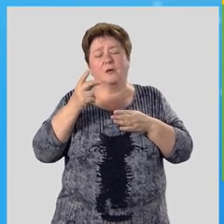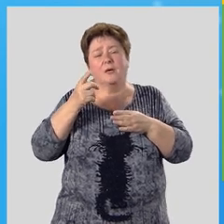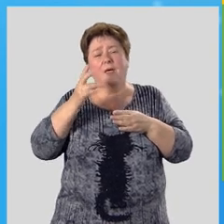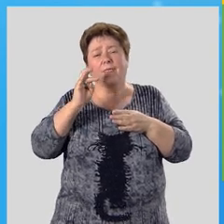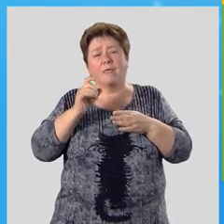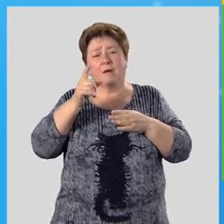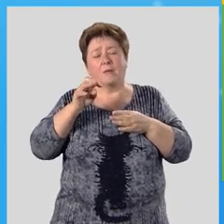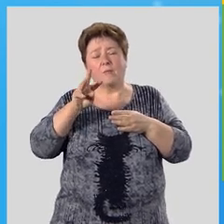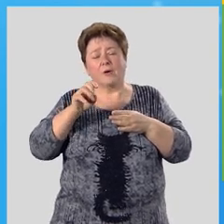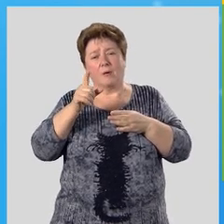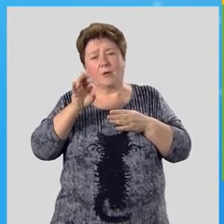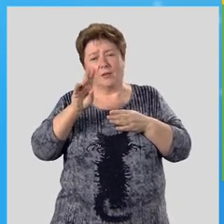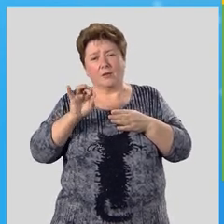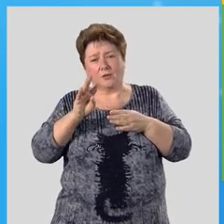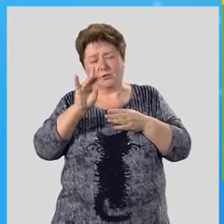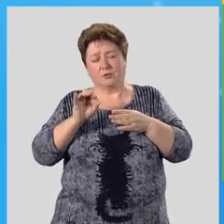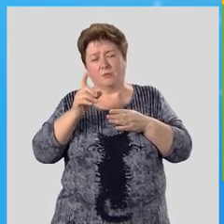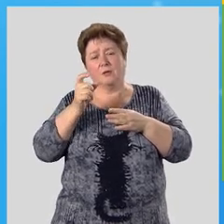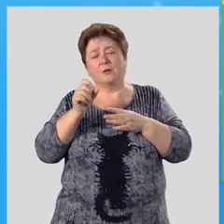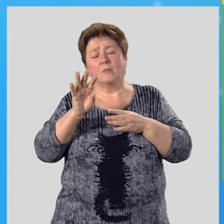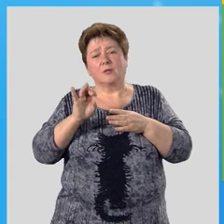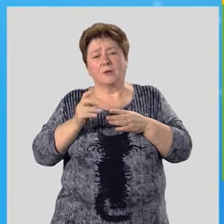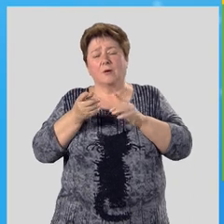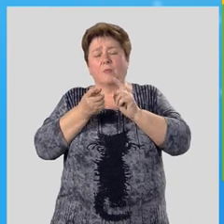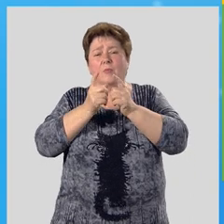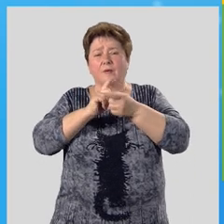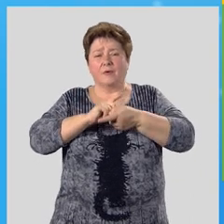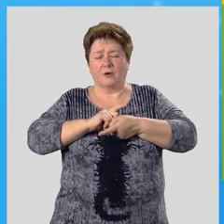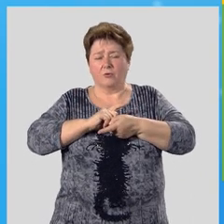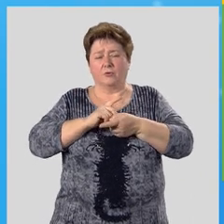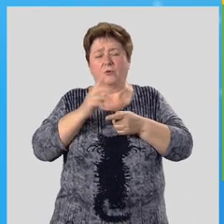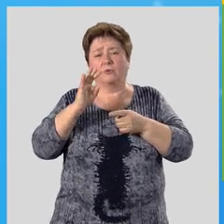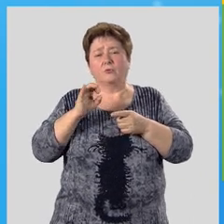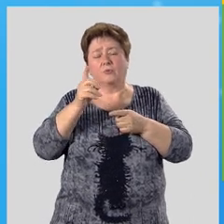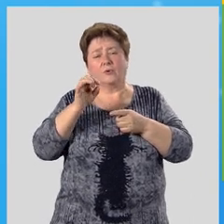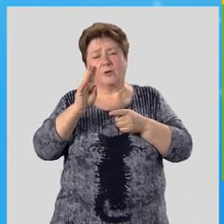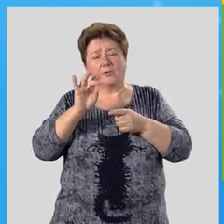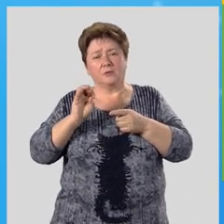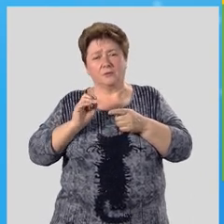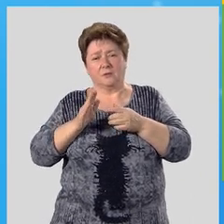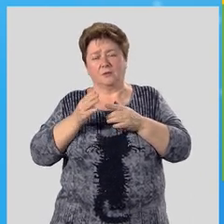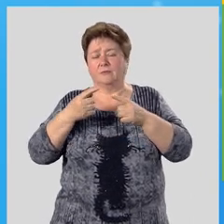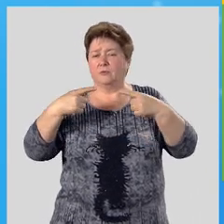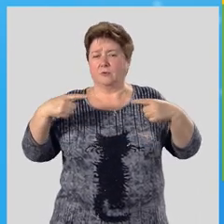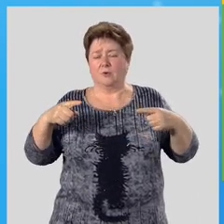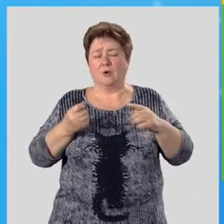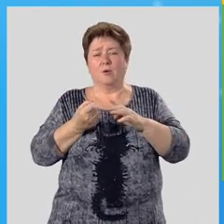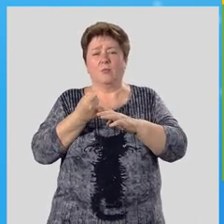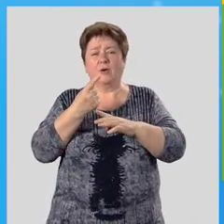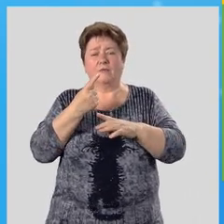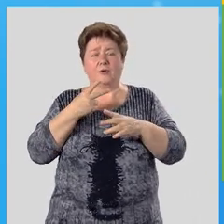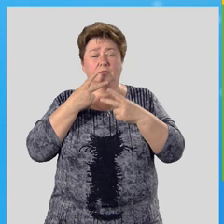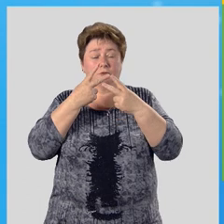негомологичными хромосомами. Поворот нуклеотидов и другое. Давайте рассмотрим